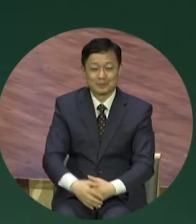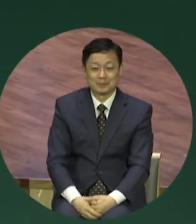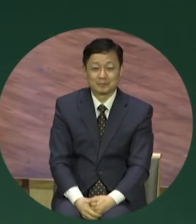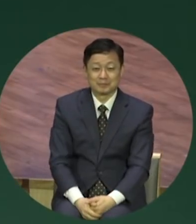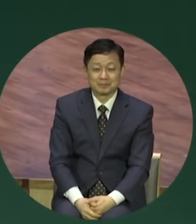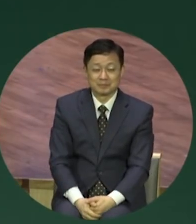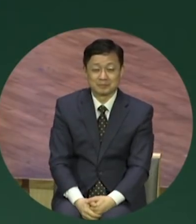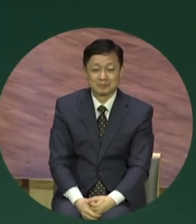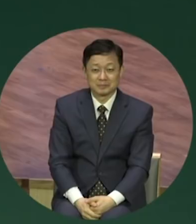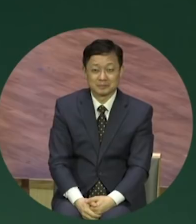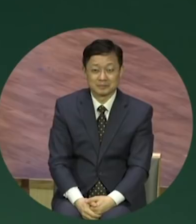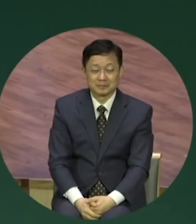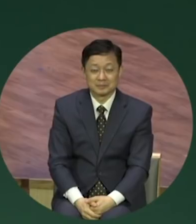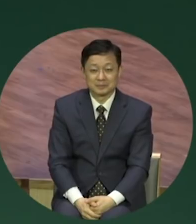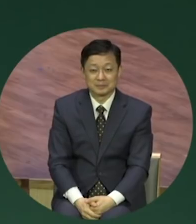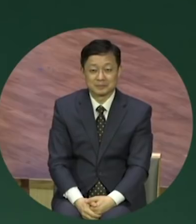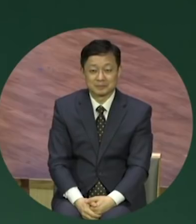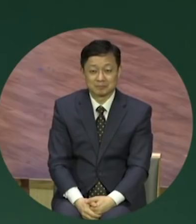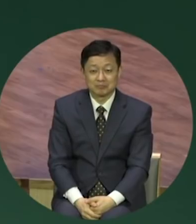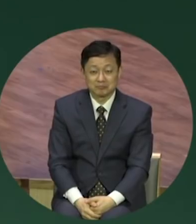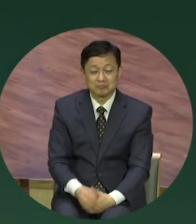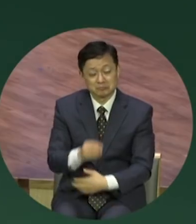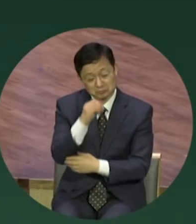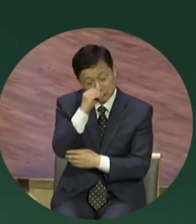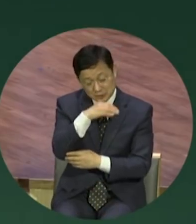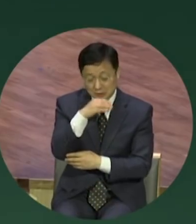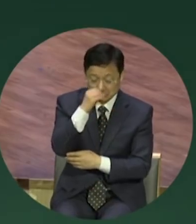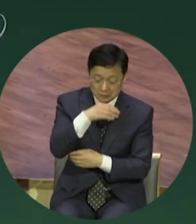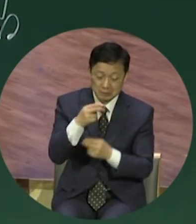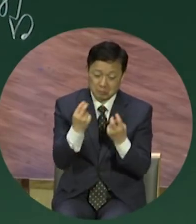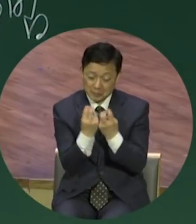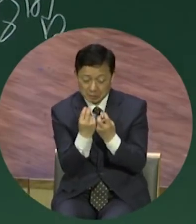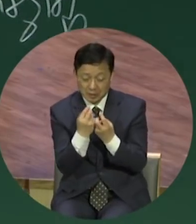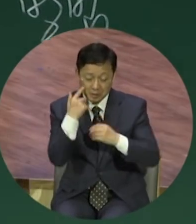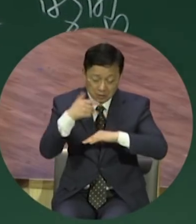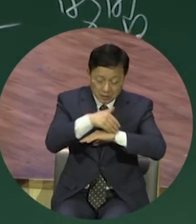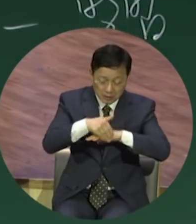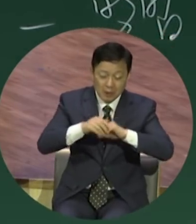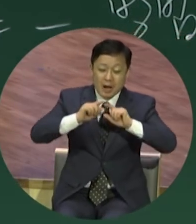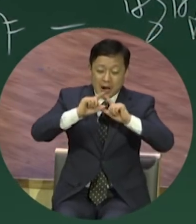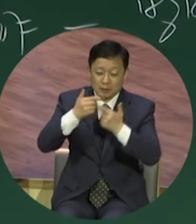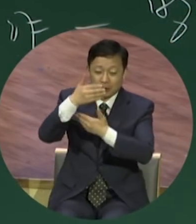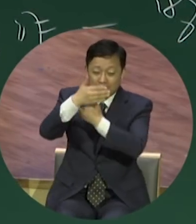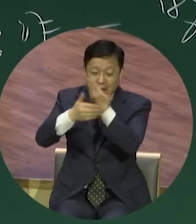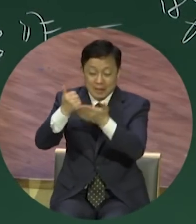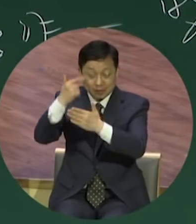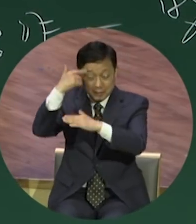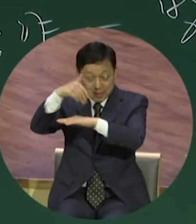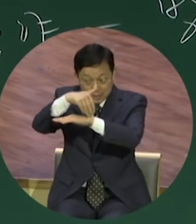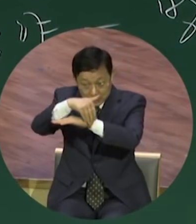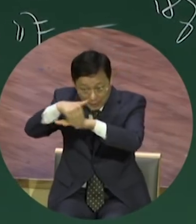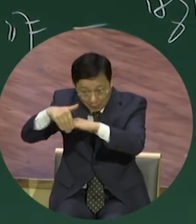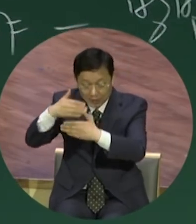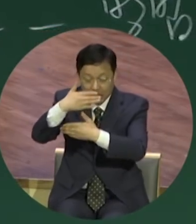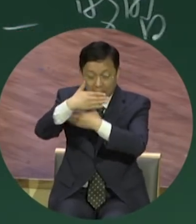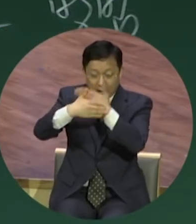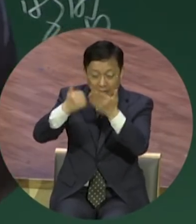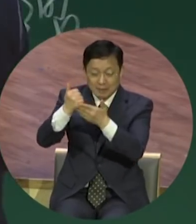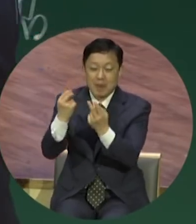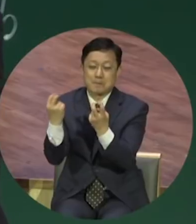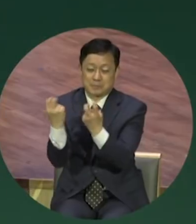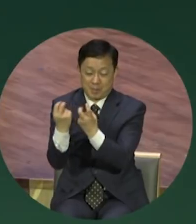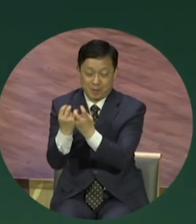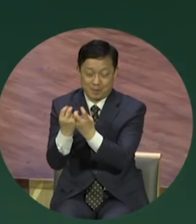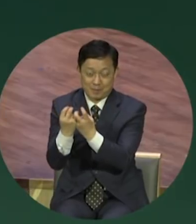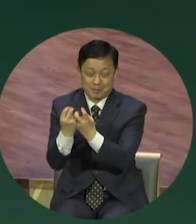그냥 방법이 아니고 하나님의 방법이에요. It's not just the method, it's God's method. 가나안 하나님의 목표입니다. And Canaan,